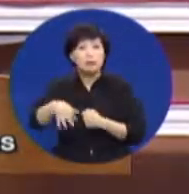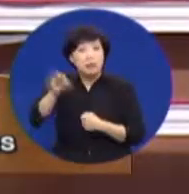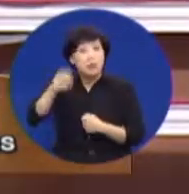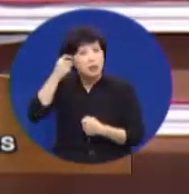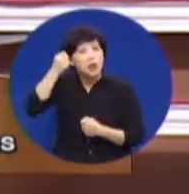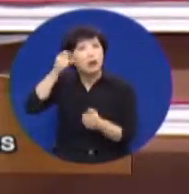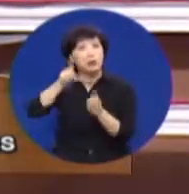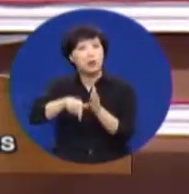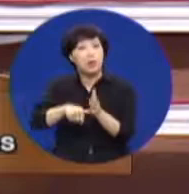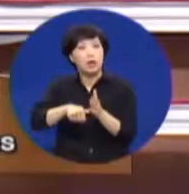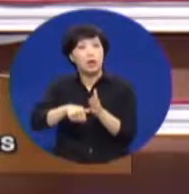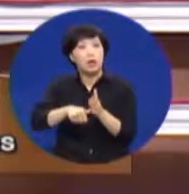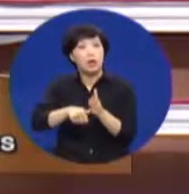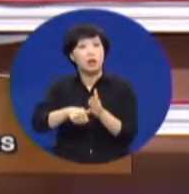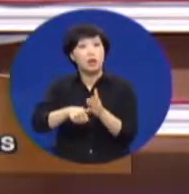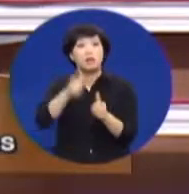때.